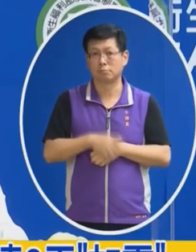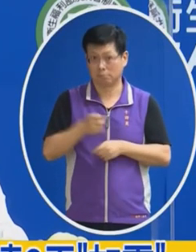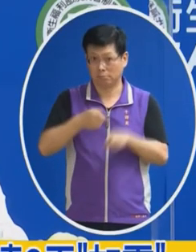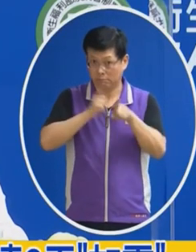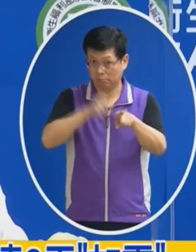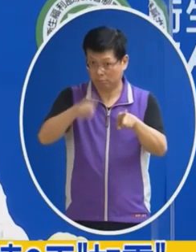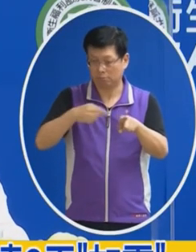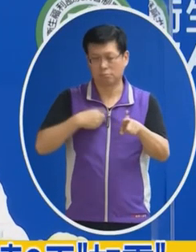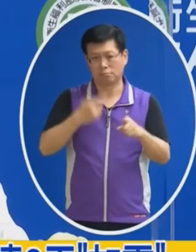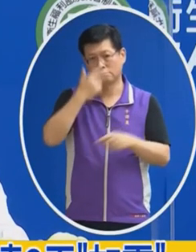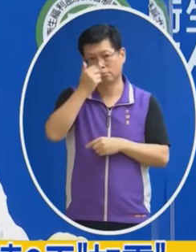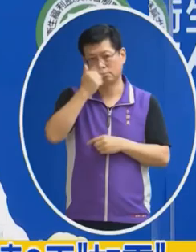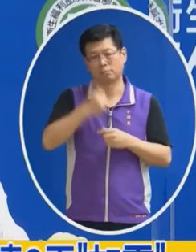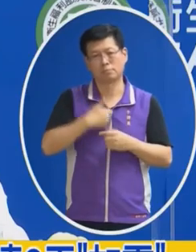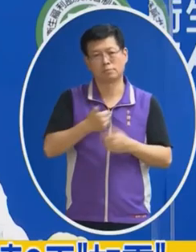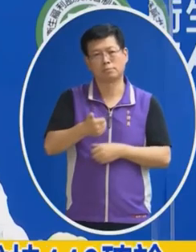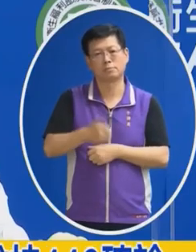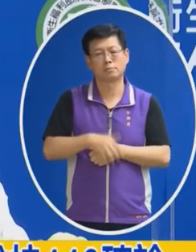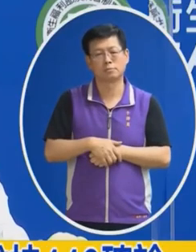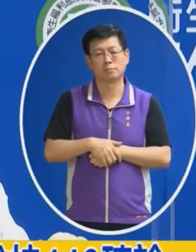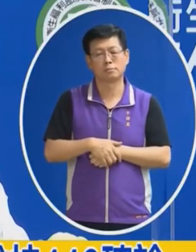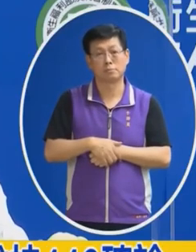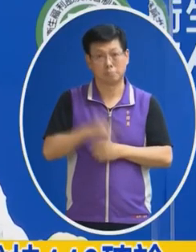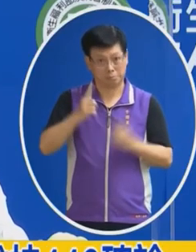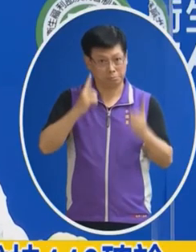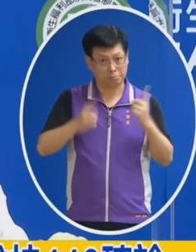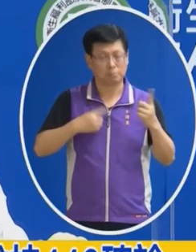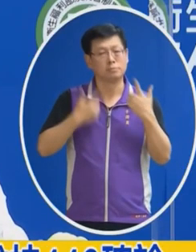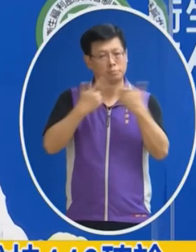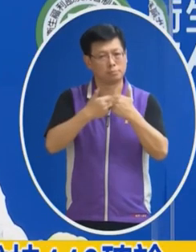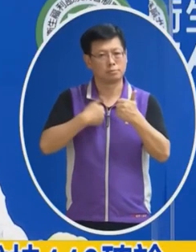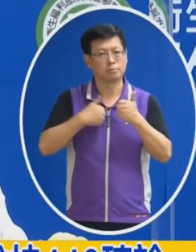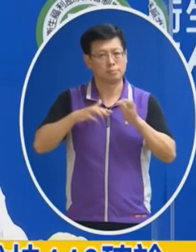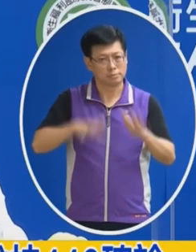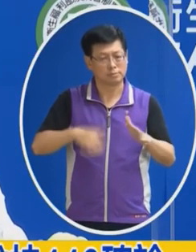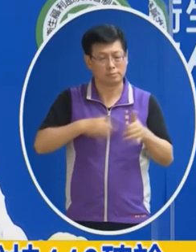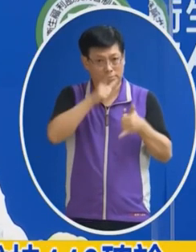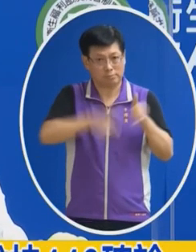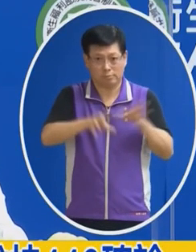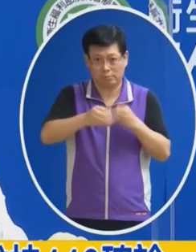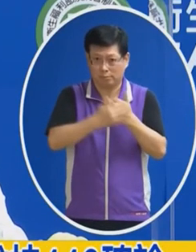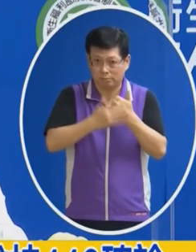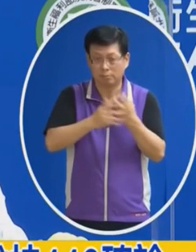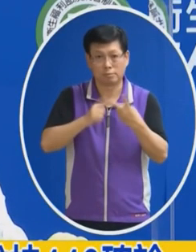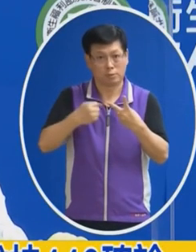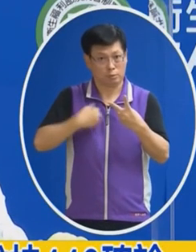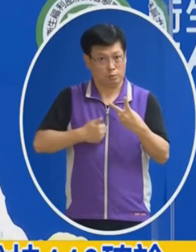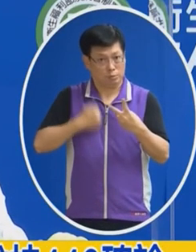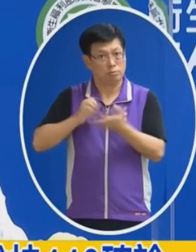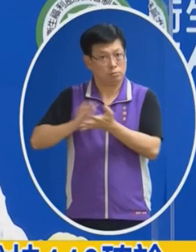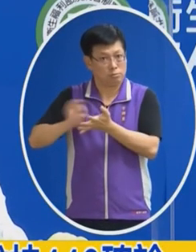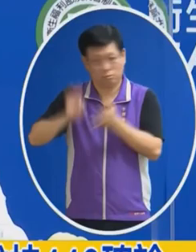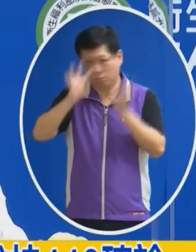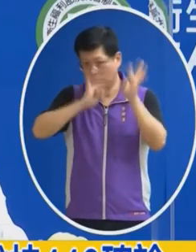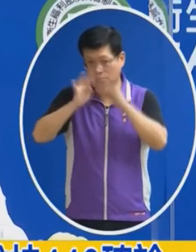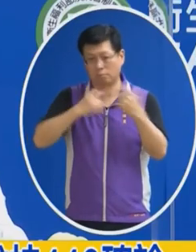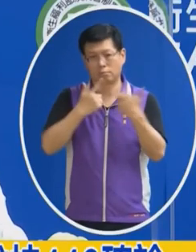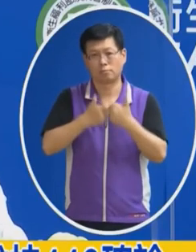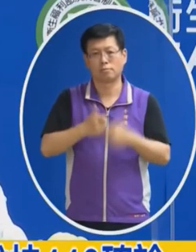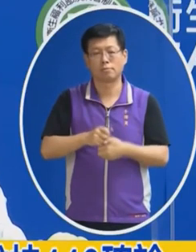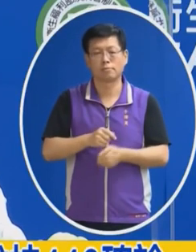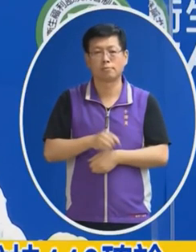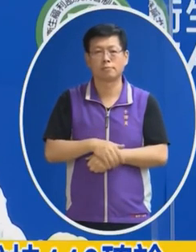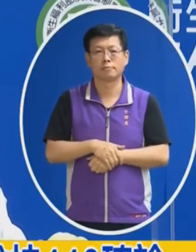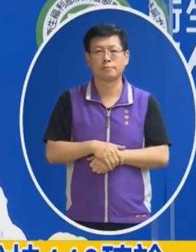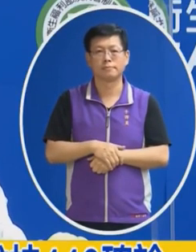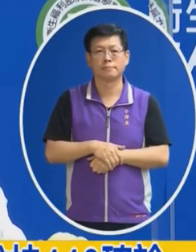这样的一个角度来规划应该是比较符合各自的保护跟我们真的在疫调上的一个需要。